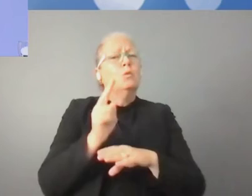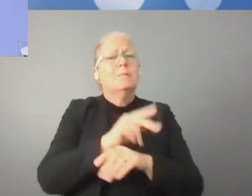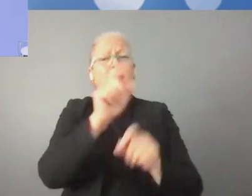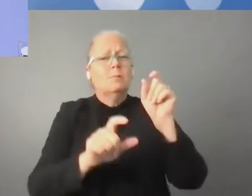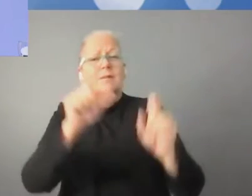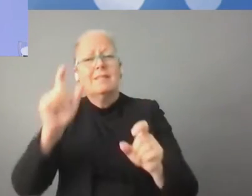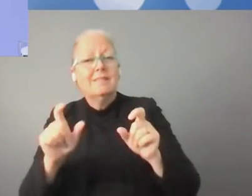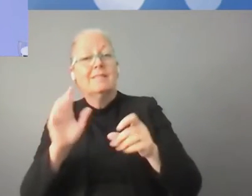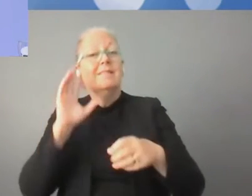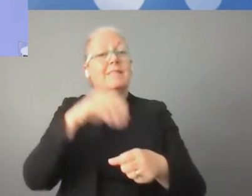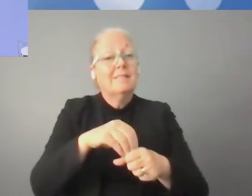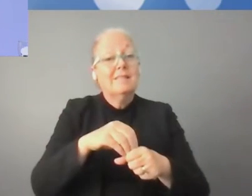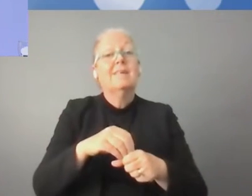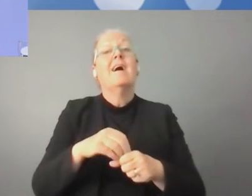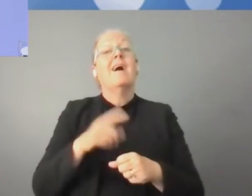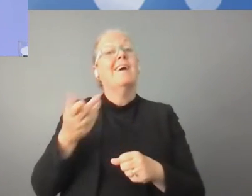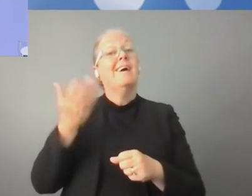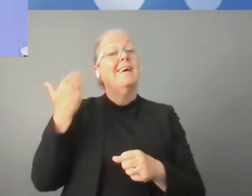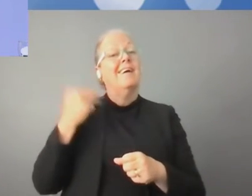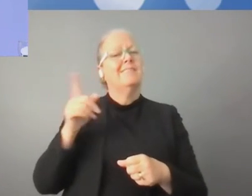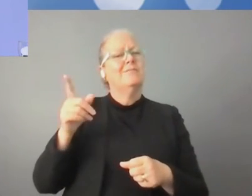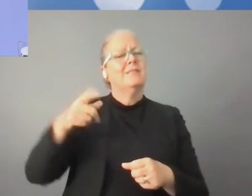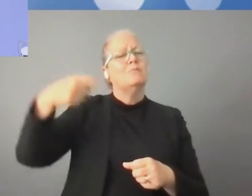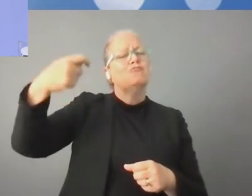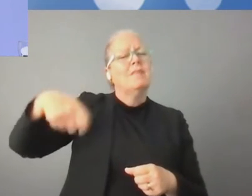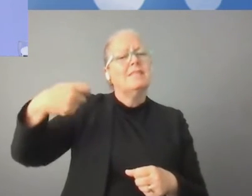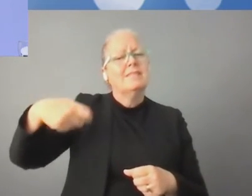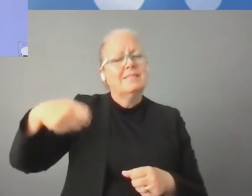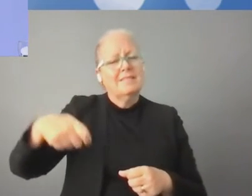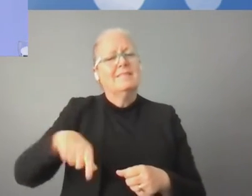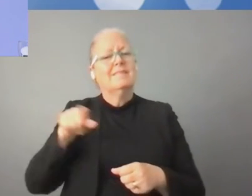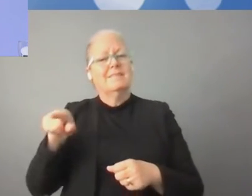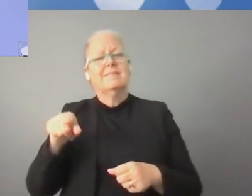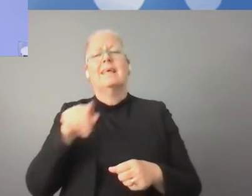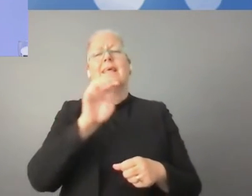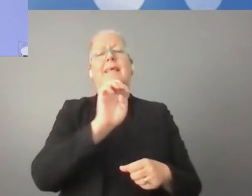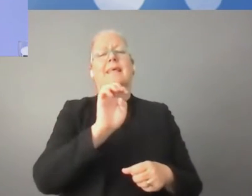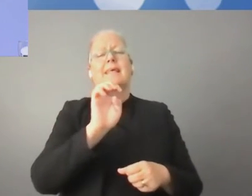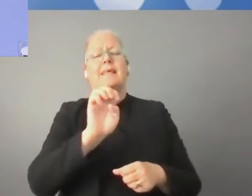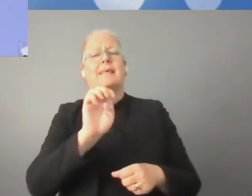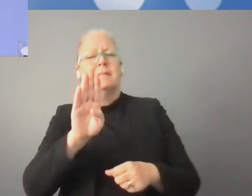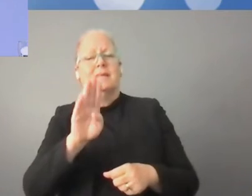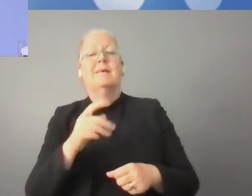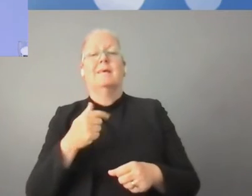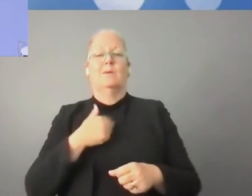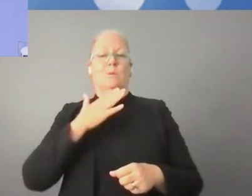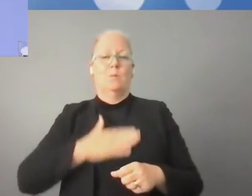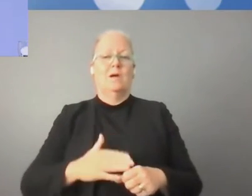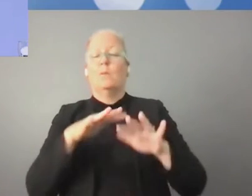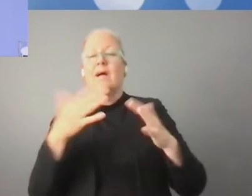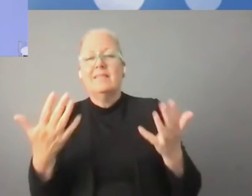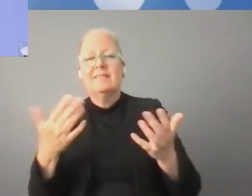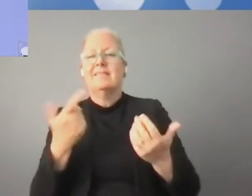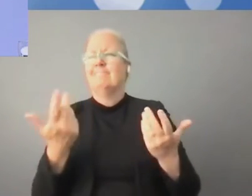нужно? Нам нужна инфраструктура, гарантированный доступ к этой инфраструктуре, и мы должны